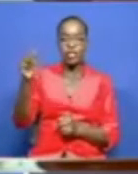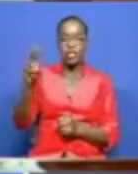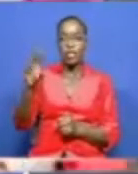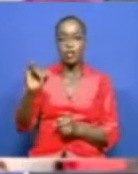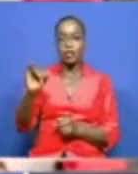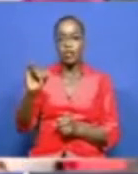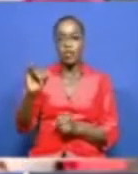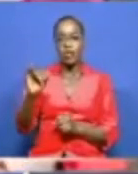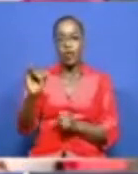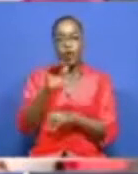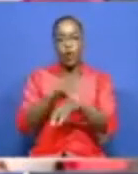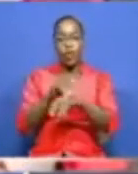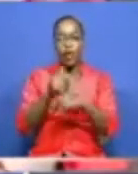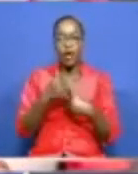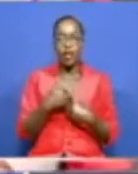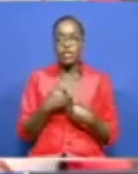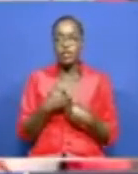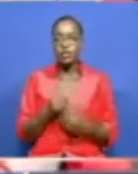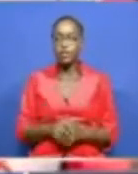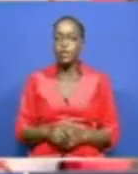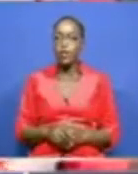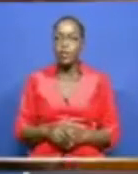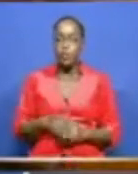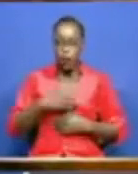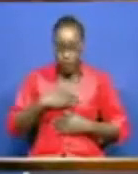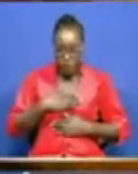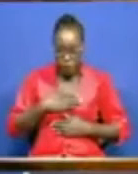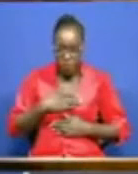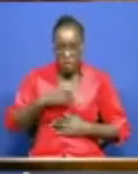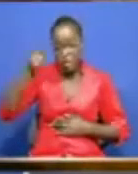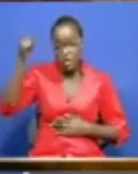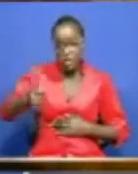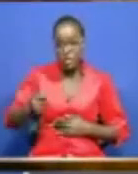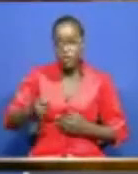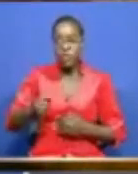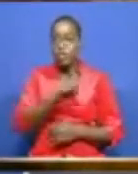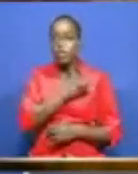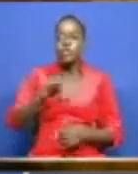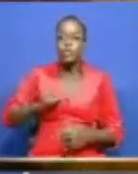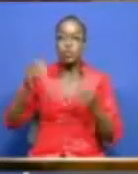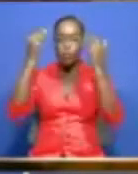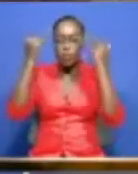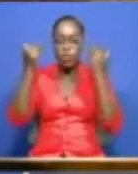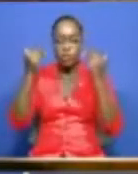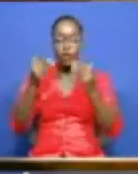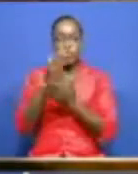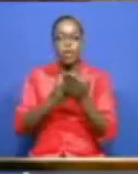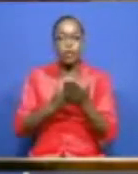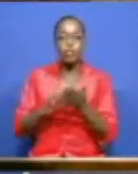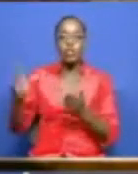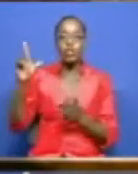wito. My lords, judges of the Supreme Court, on behalf of the Law Society, I'm very grateful to the